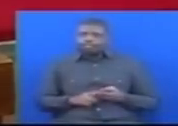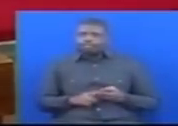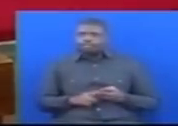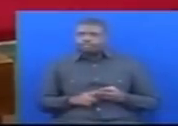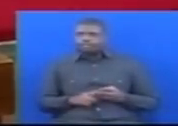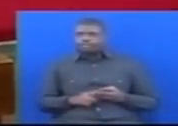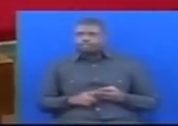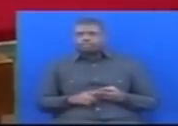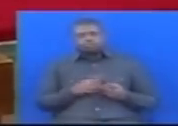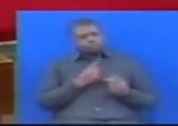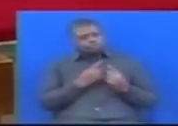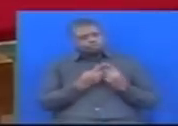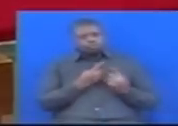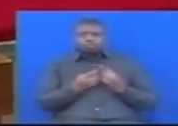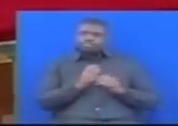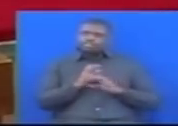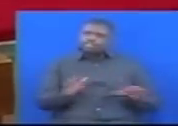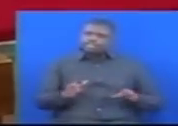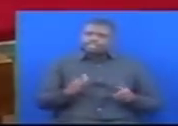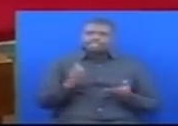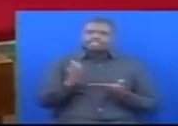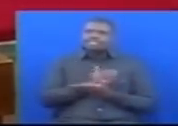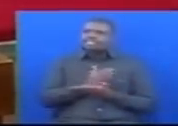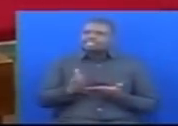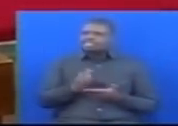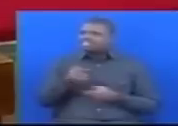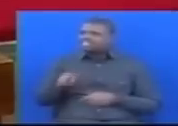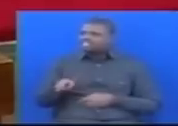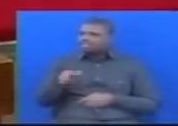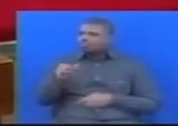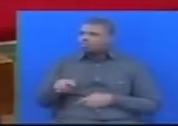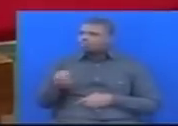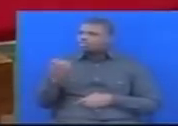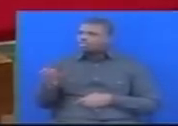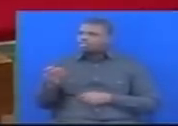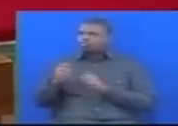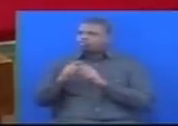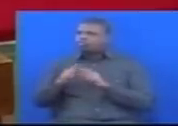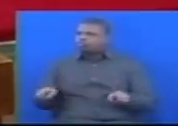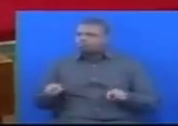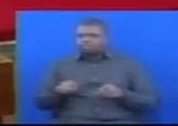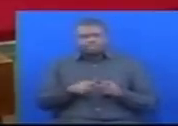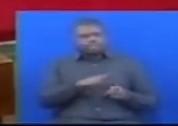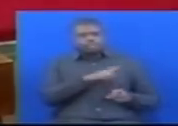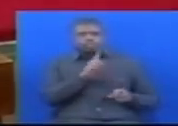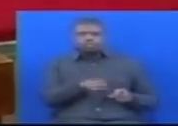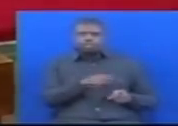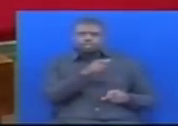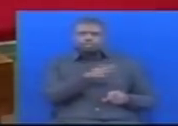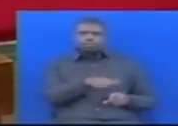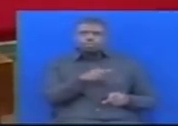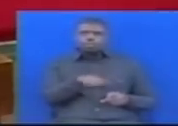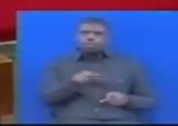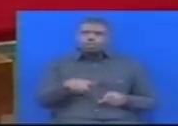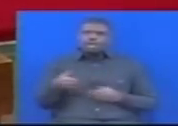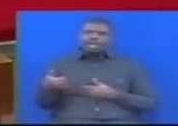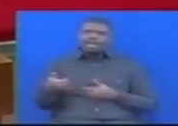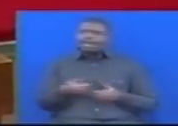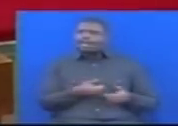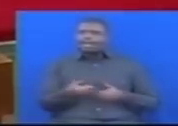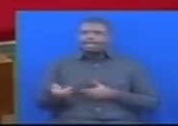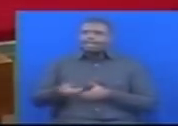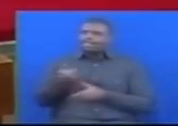pili, amezungumzia kwamba ile kesi pengine ni ya watu wanne na ni tofauti na swala la wanakijiji. Kesi